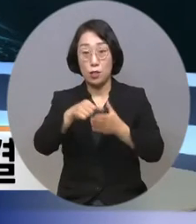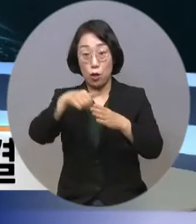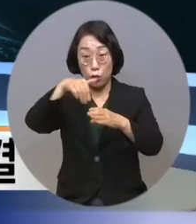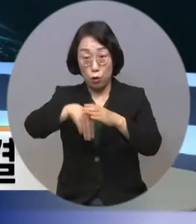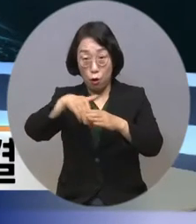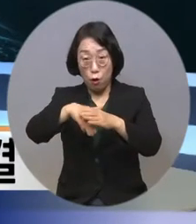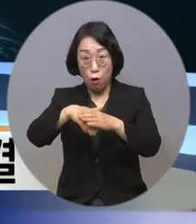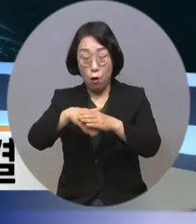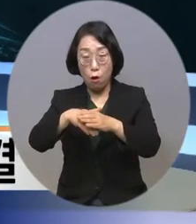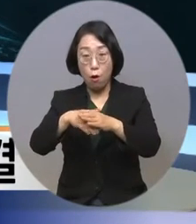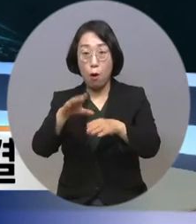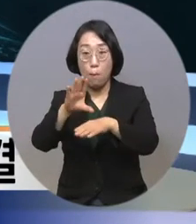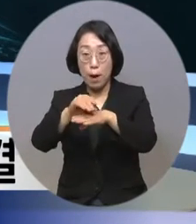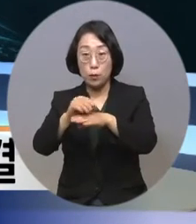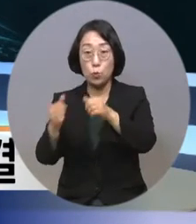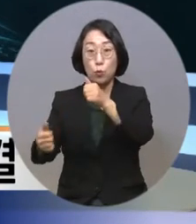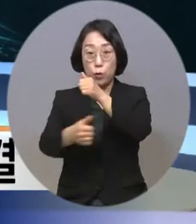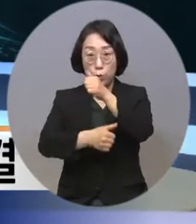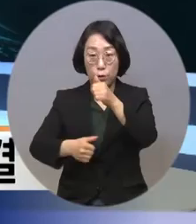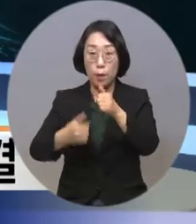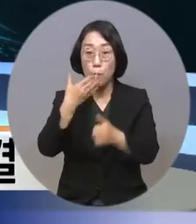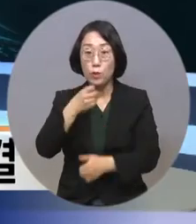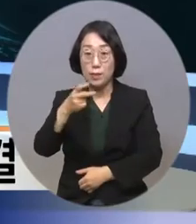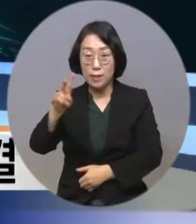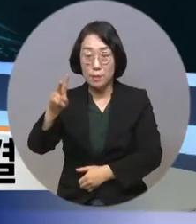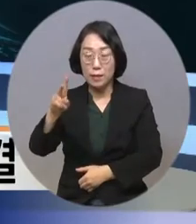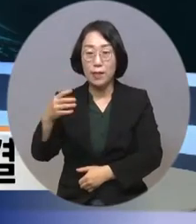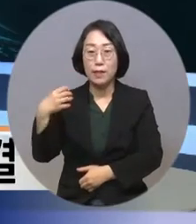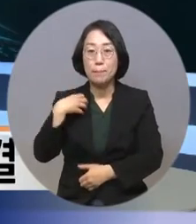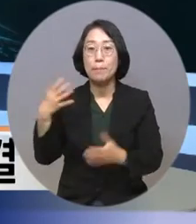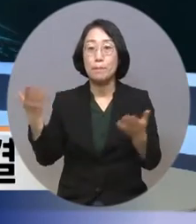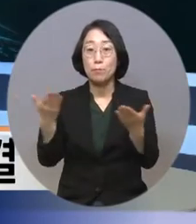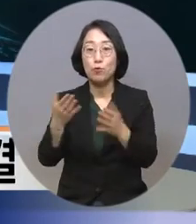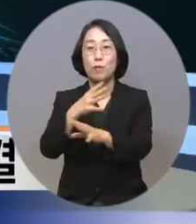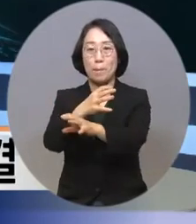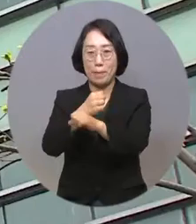중앙선거방송토론위원회와 복지TV가 업무 협약을 위해 손을 맞잡았습니다.